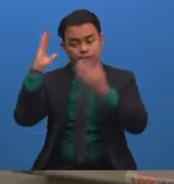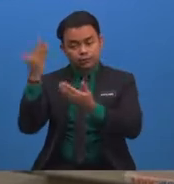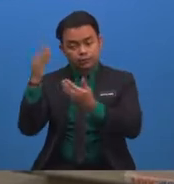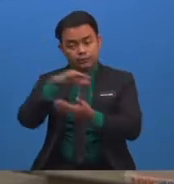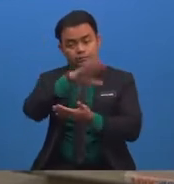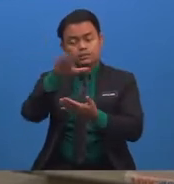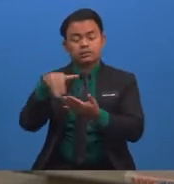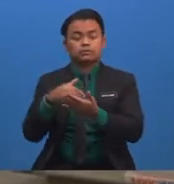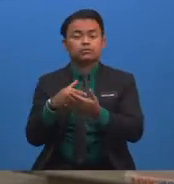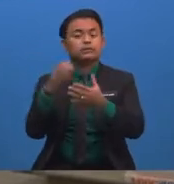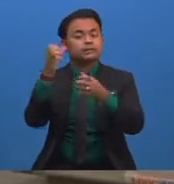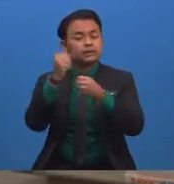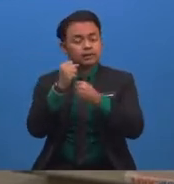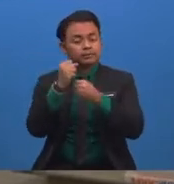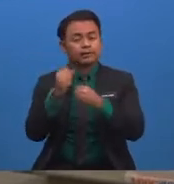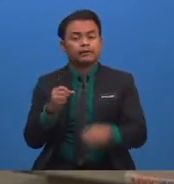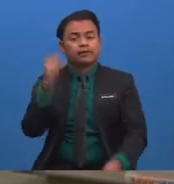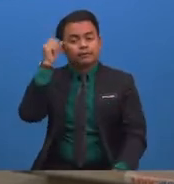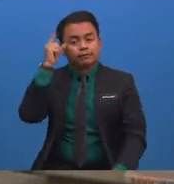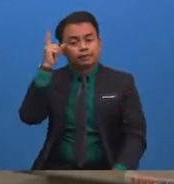semua telah dapat menguasai